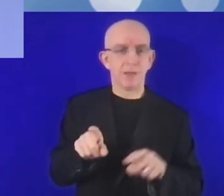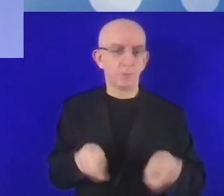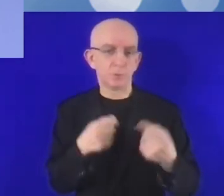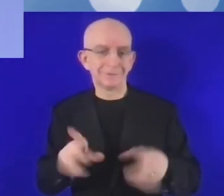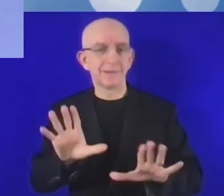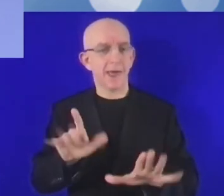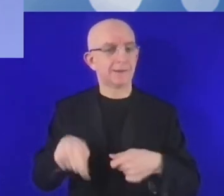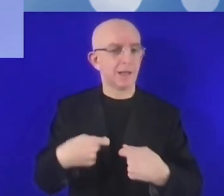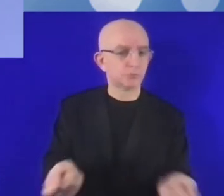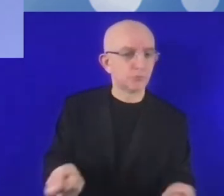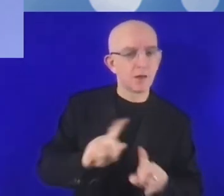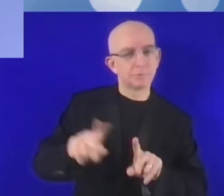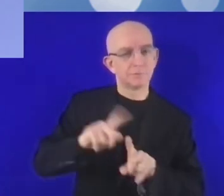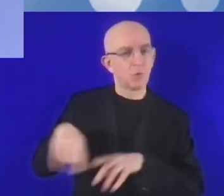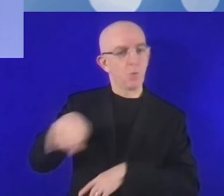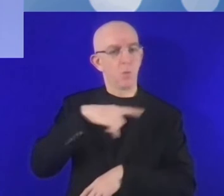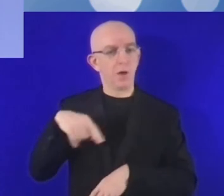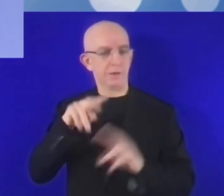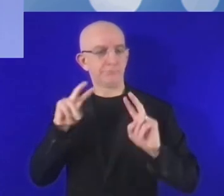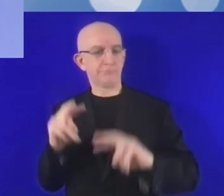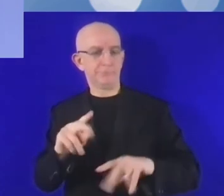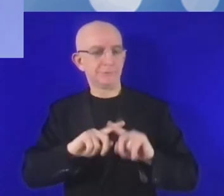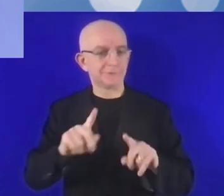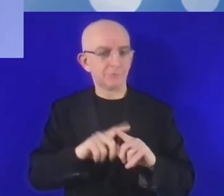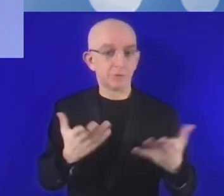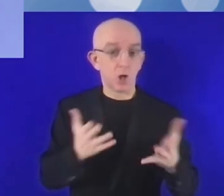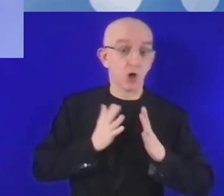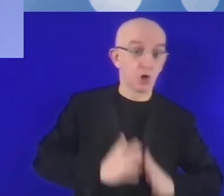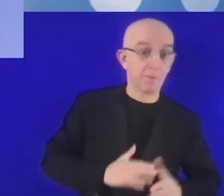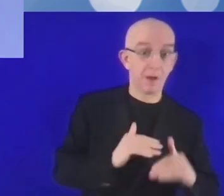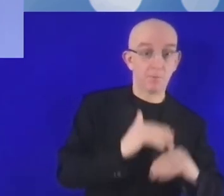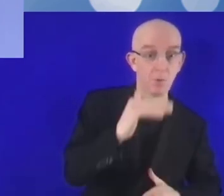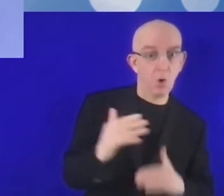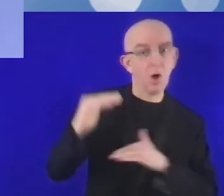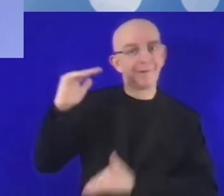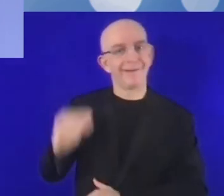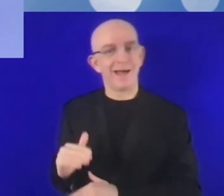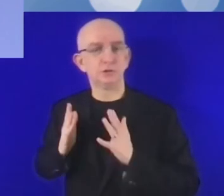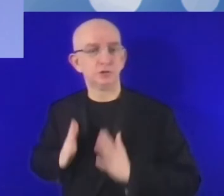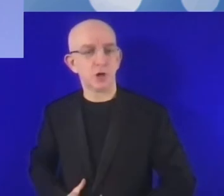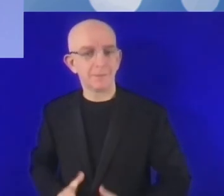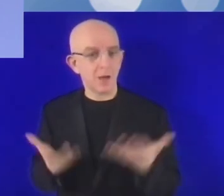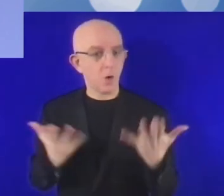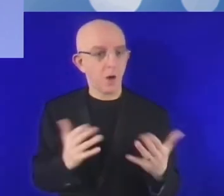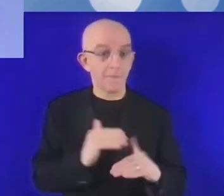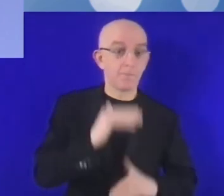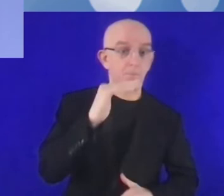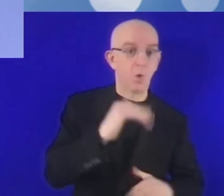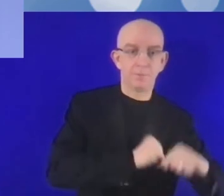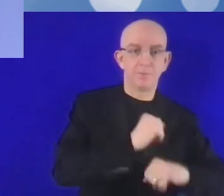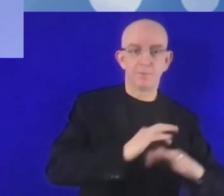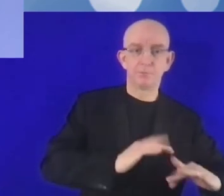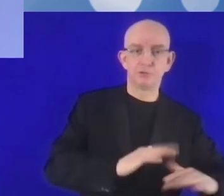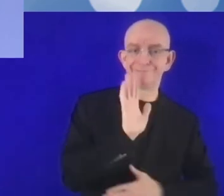nous ressemblons de plus en plus à des machines. Nous voyons que la technologie se développe, que l'intelligence artificielle devient de plus en